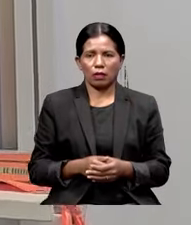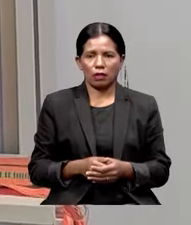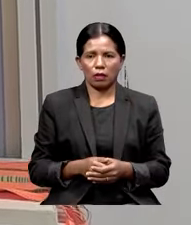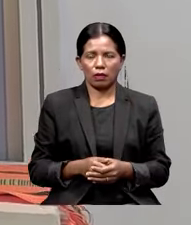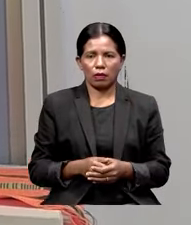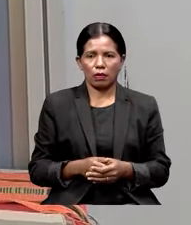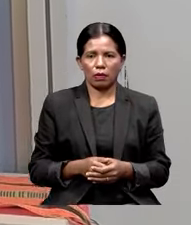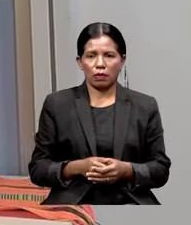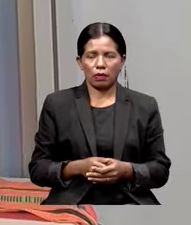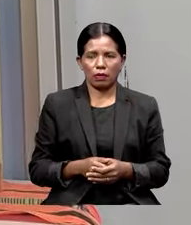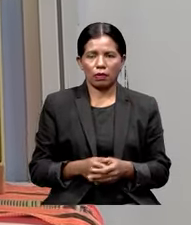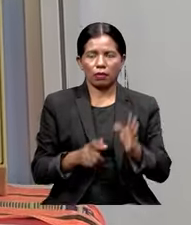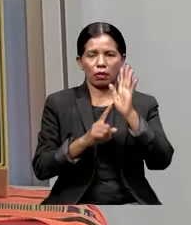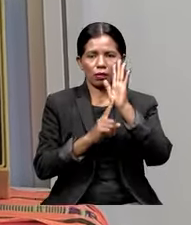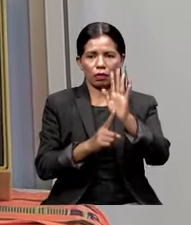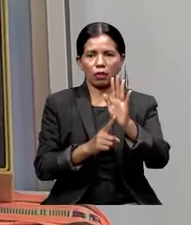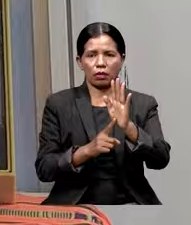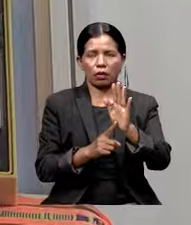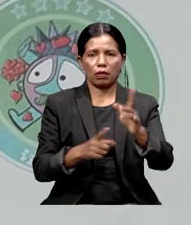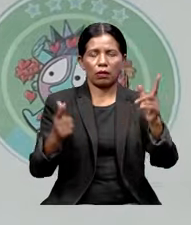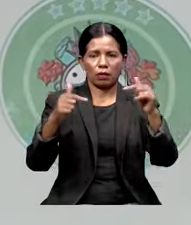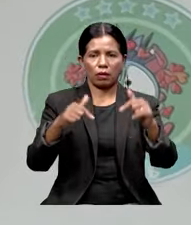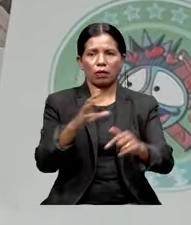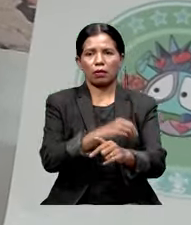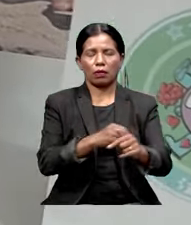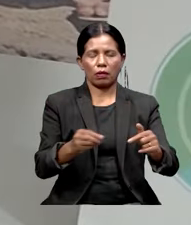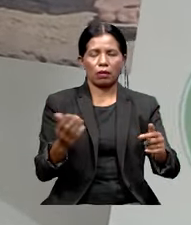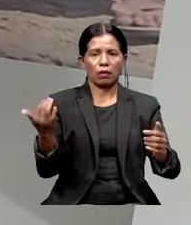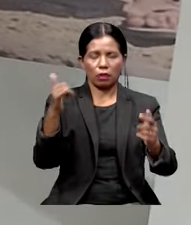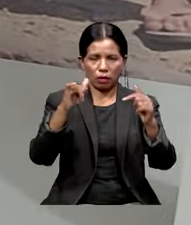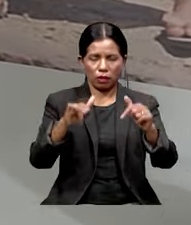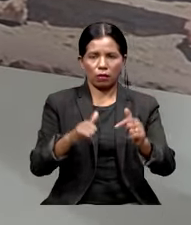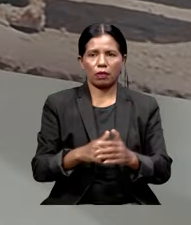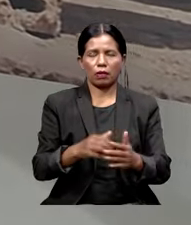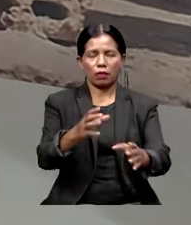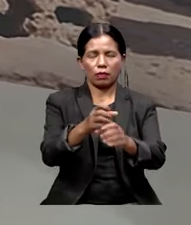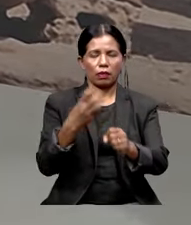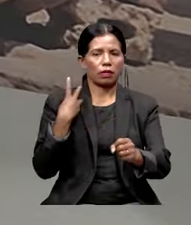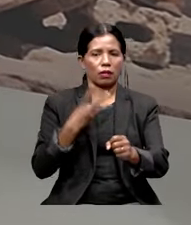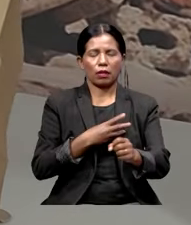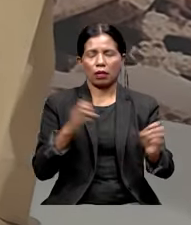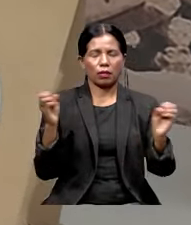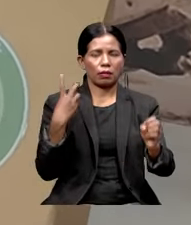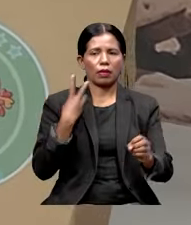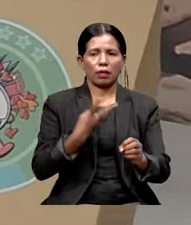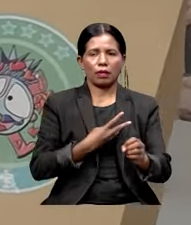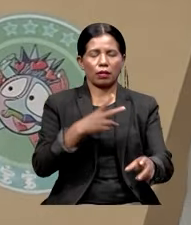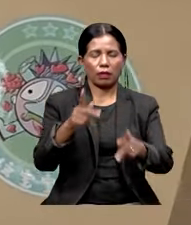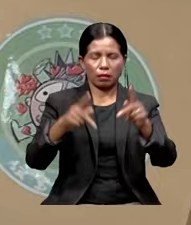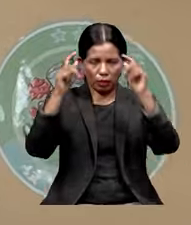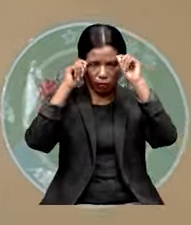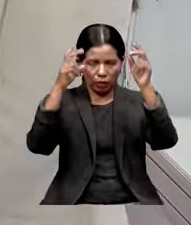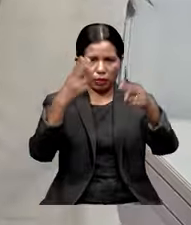hakarak introduce oh hanya mai expo par bele for kita laos laos bami mai be kita ni Timor yang